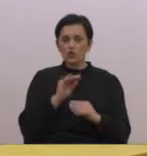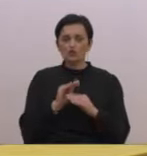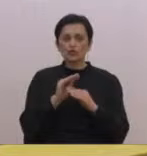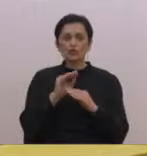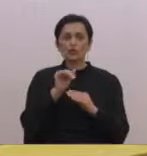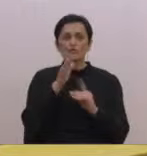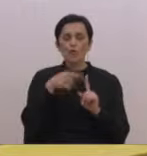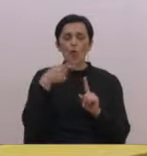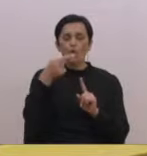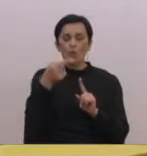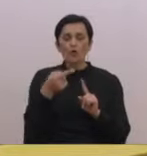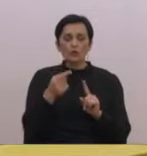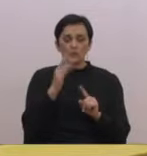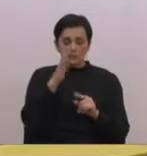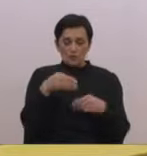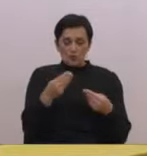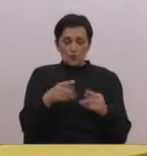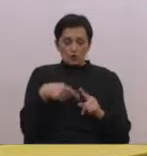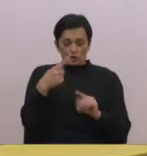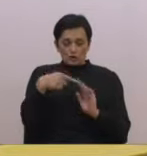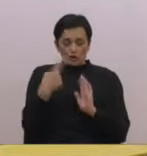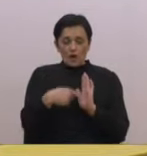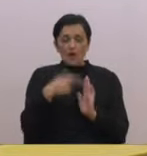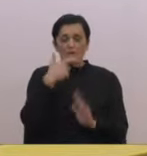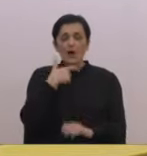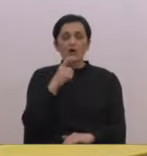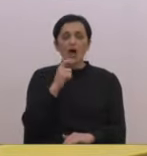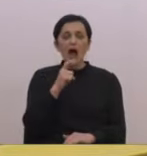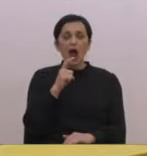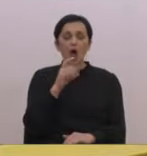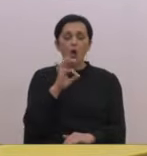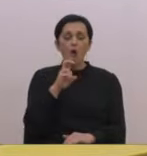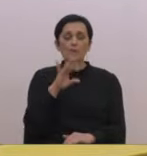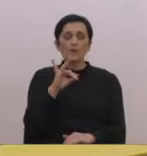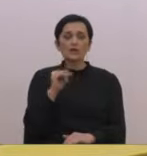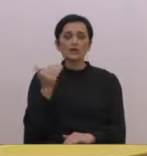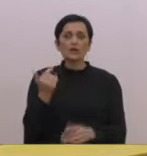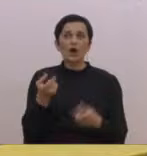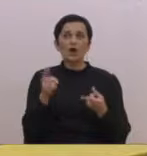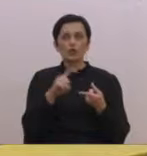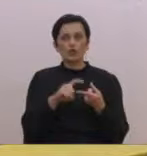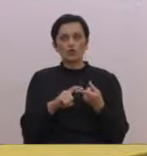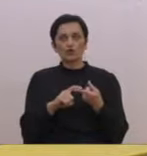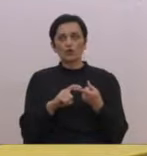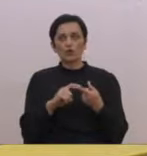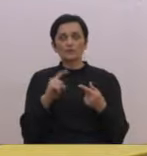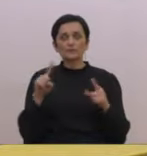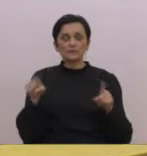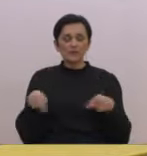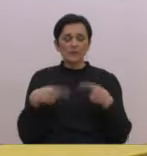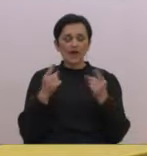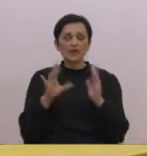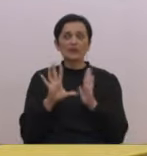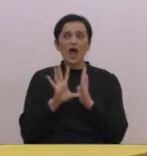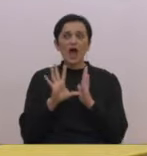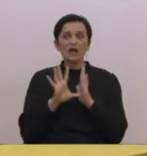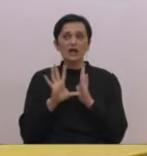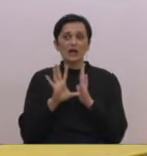წლებში. შემდეგ კითხვა იყო ბატონი ირაკლი ხახუბიასი რომელიც უკავშირდებოდა განახლებადი ენერგიის